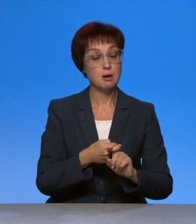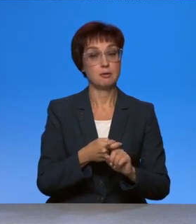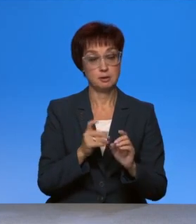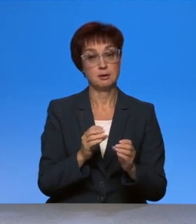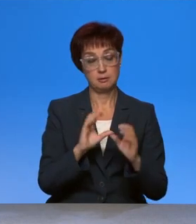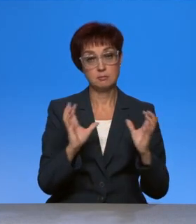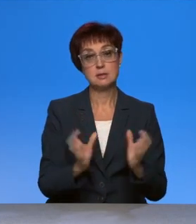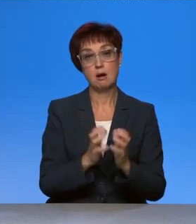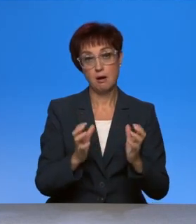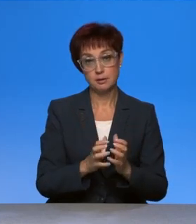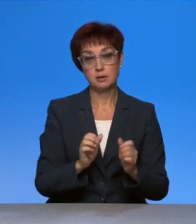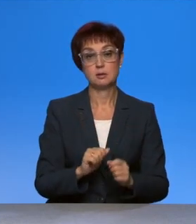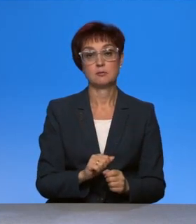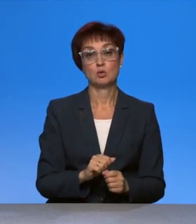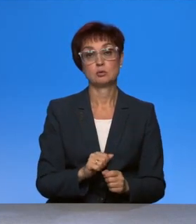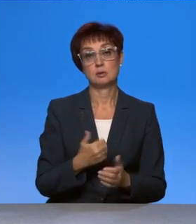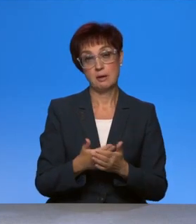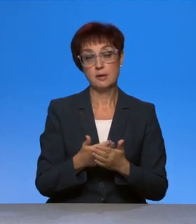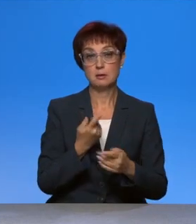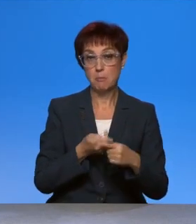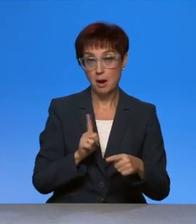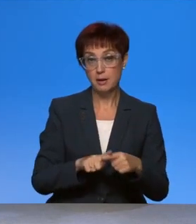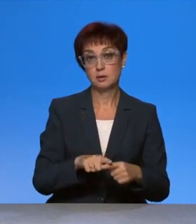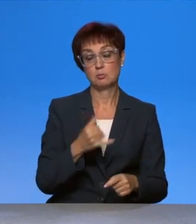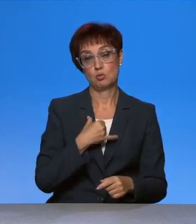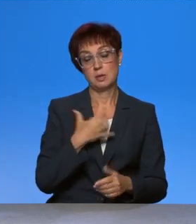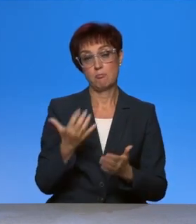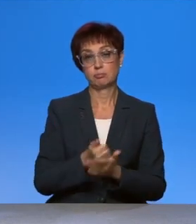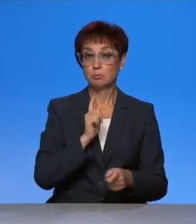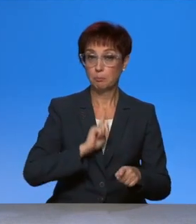наверное, это и пошло так быстро и хорошо сейчас у меня, по той причине, что